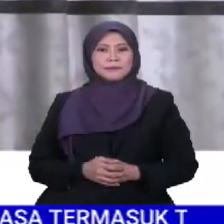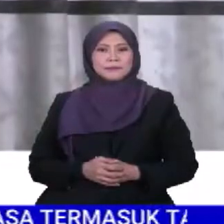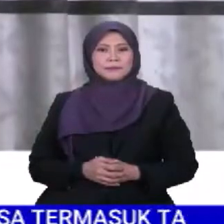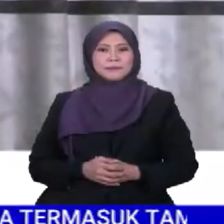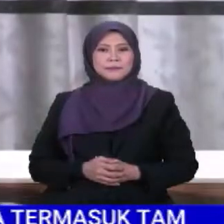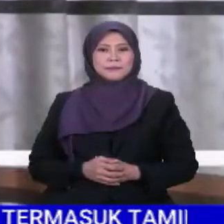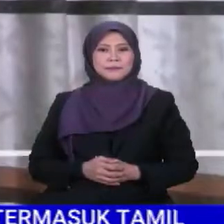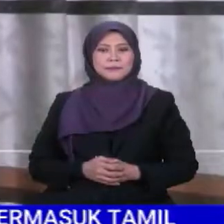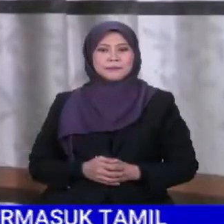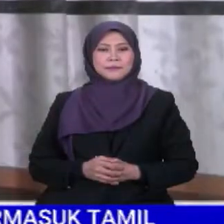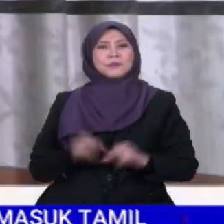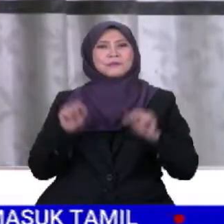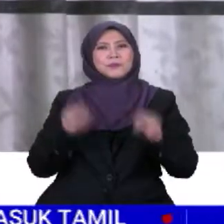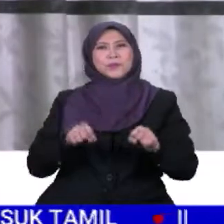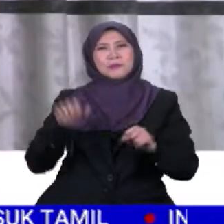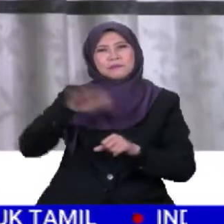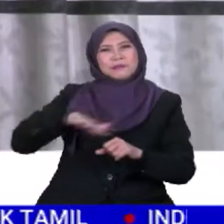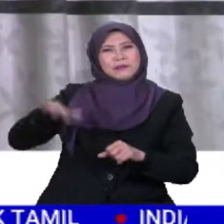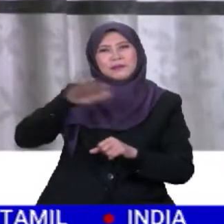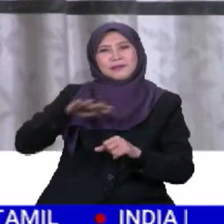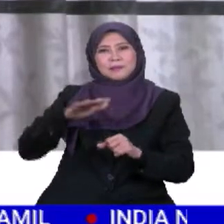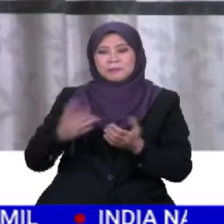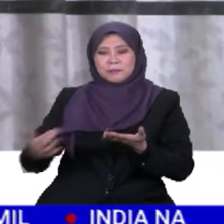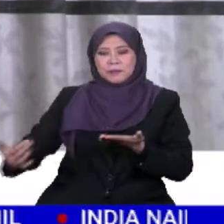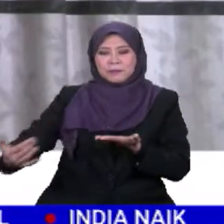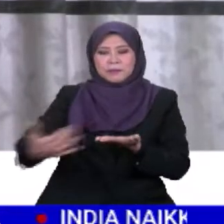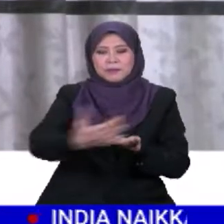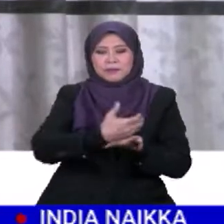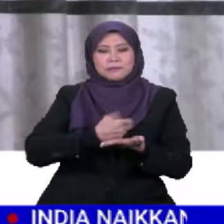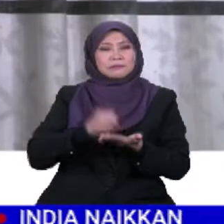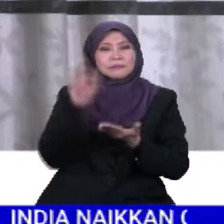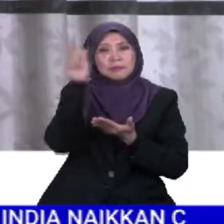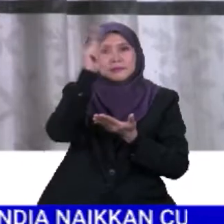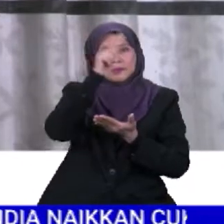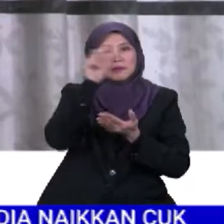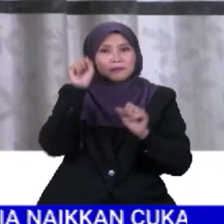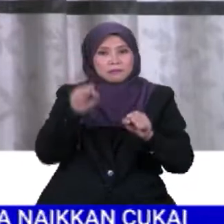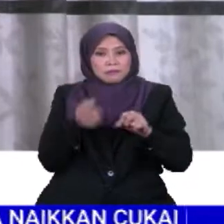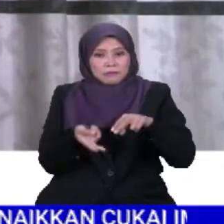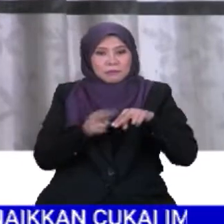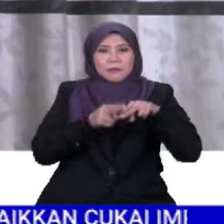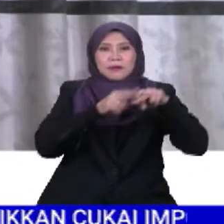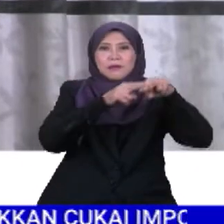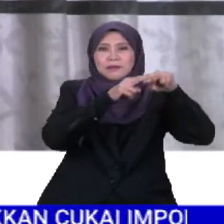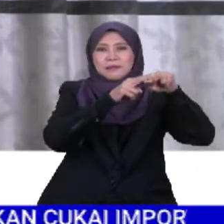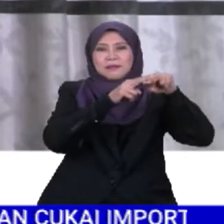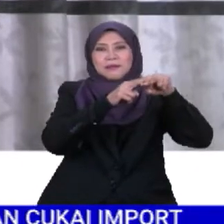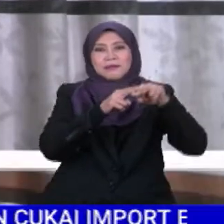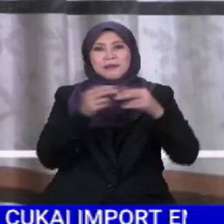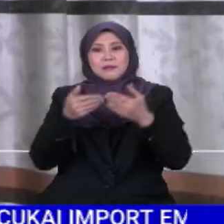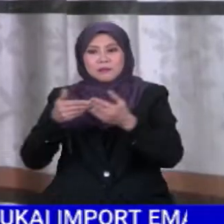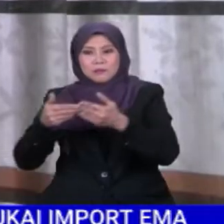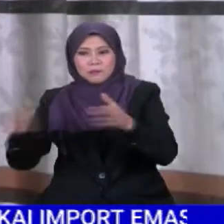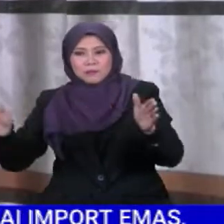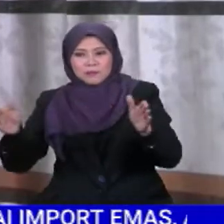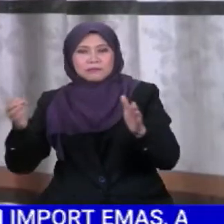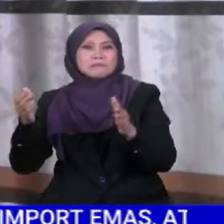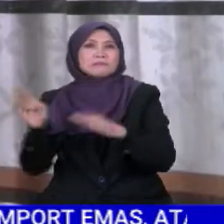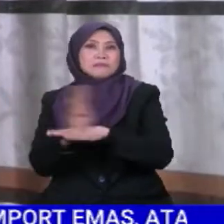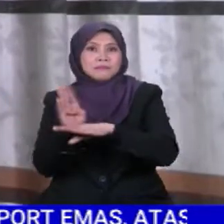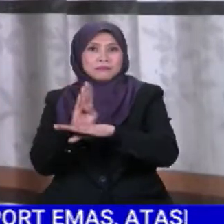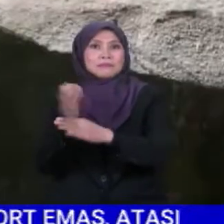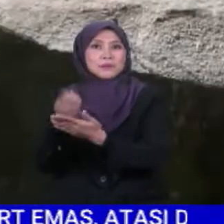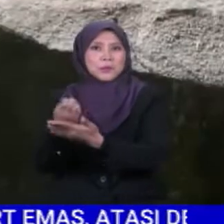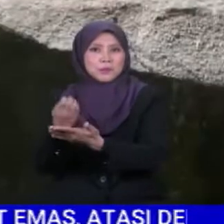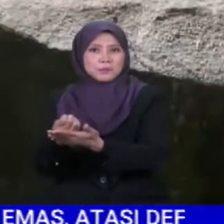Kita boleh menganggarkan bahawa pendapatan kerajaan juga akan meningkat kerana bila kita telah membuka sektor ekonomi, ya,